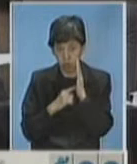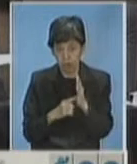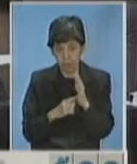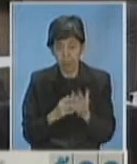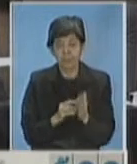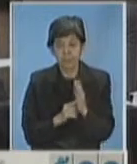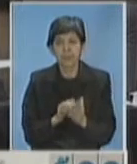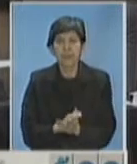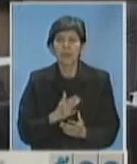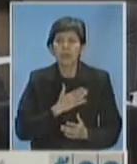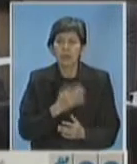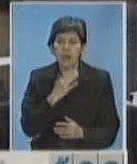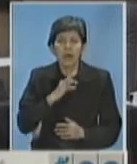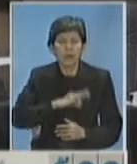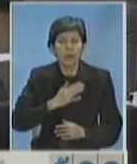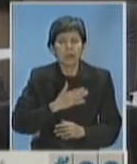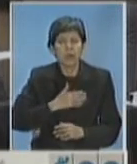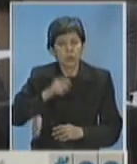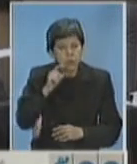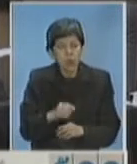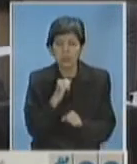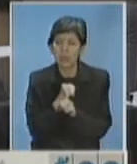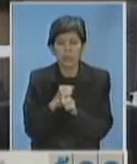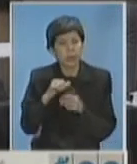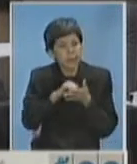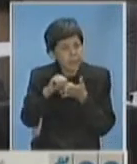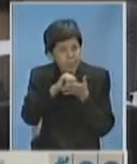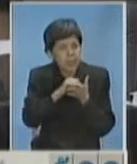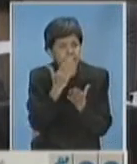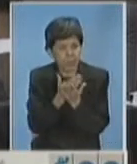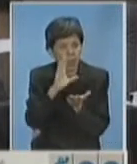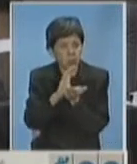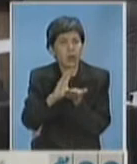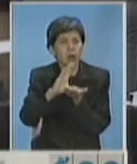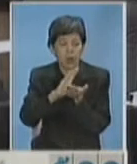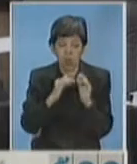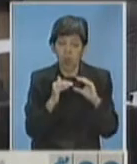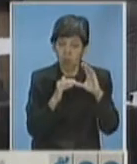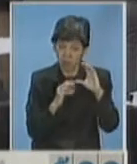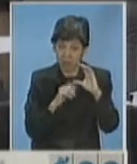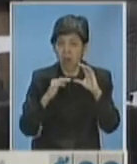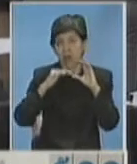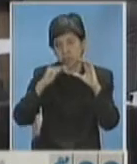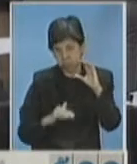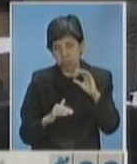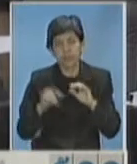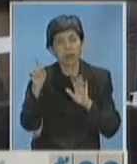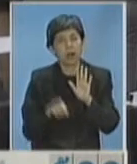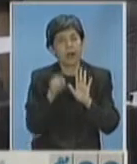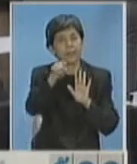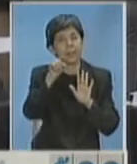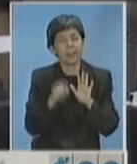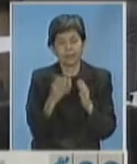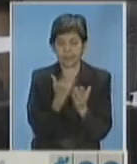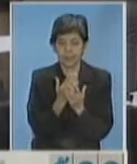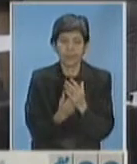ตนี้เนี่ยก็ทำให้ดิฉันจำเป็นต้องสงวนความเห็นปรับลดงบประมาณเนี่ยค่ะในภาพรวมเนี่ยค่ะ 5% ก็คือเป็นเงิ